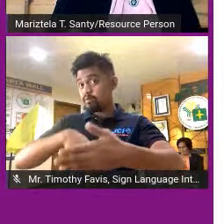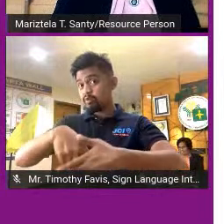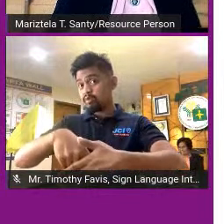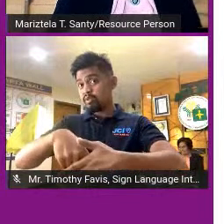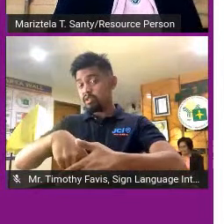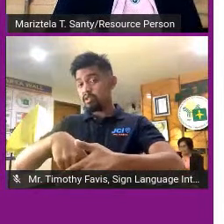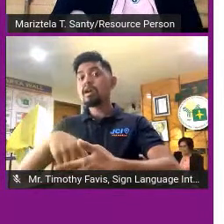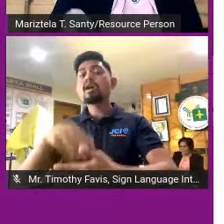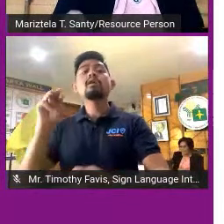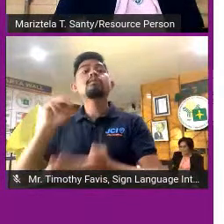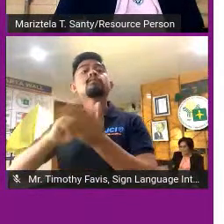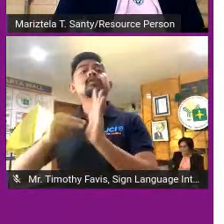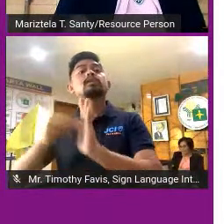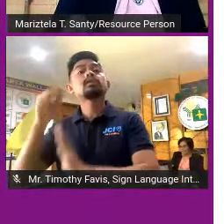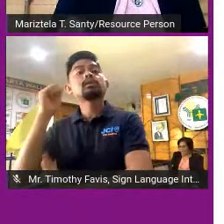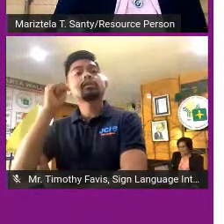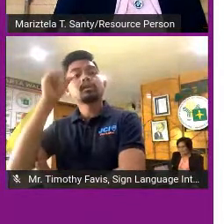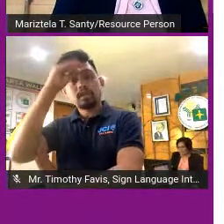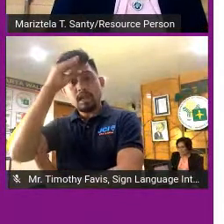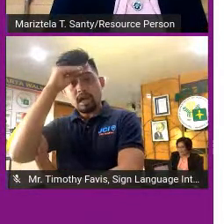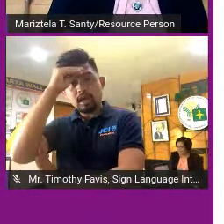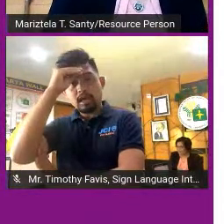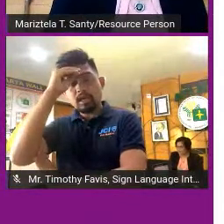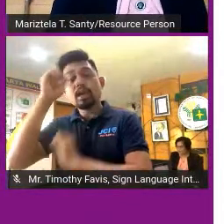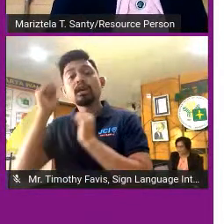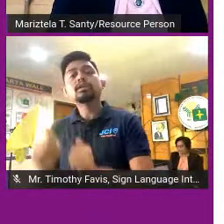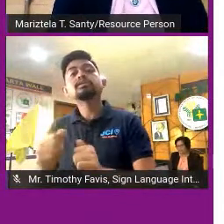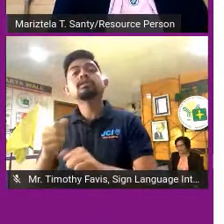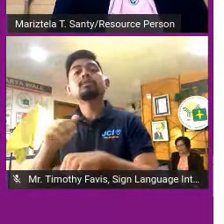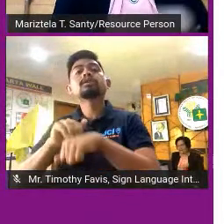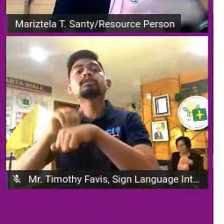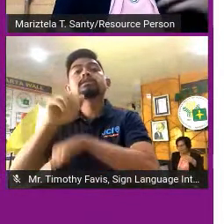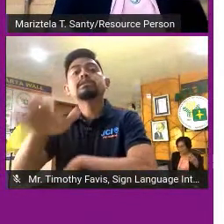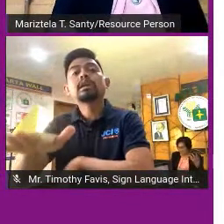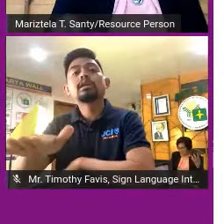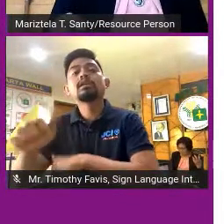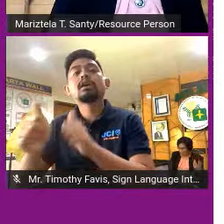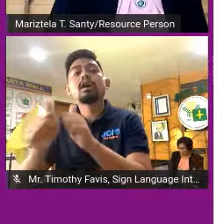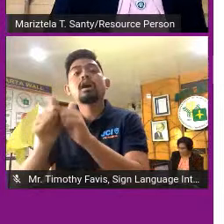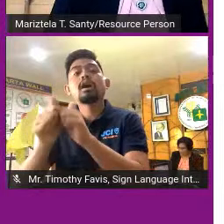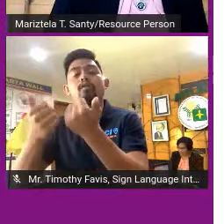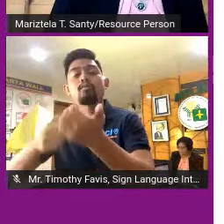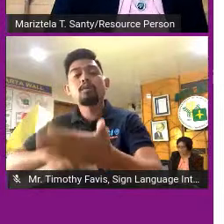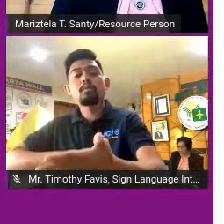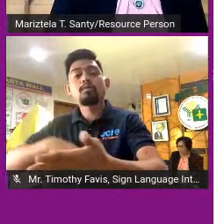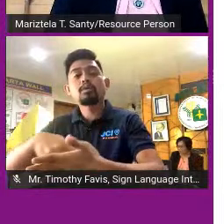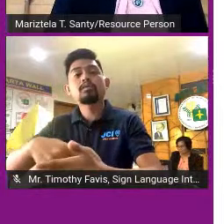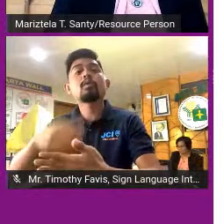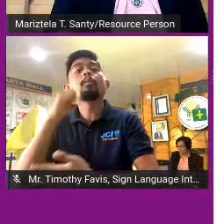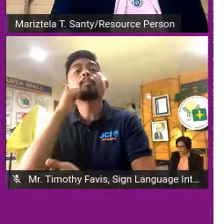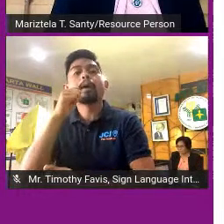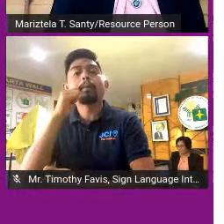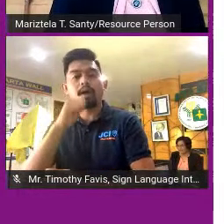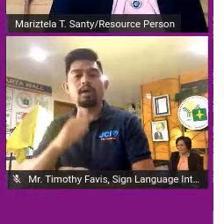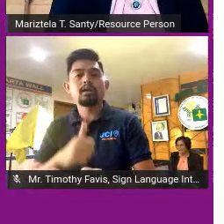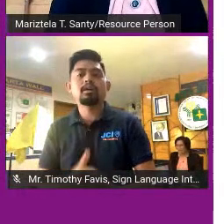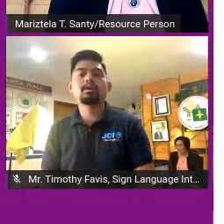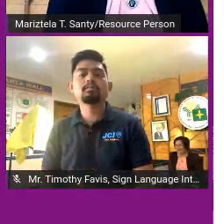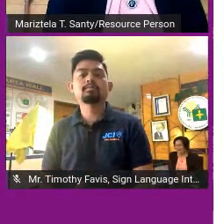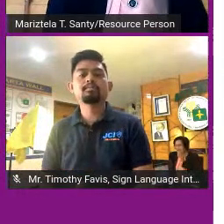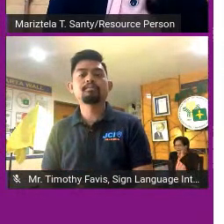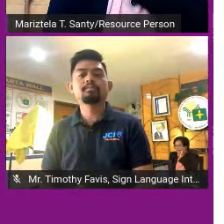semen. Can impregnate, gusting sabihin nakakapagbuntis because of your